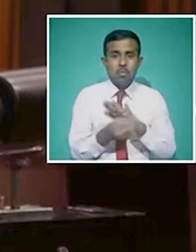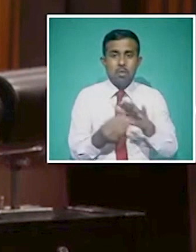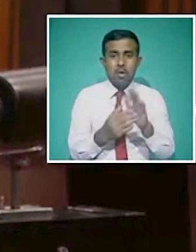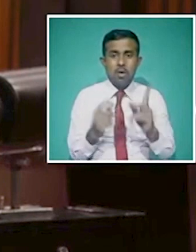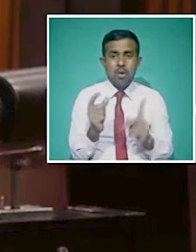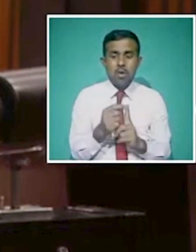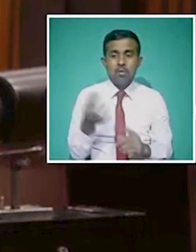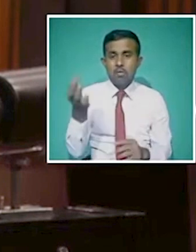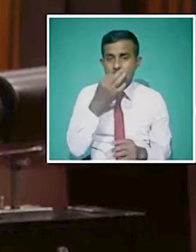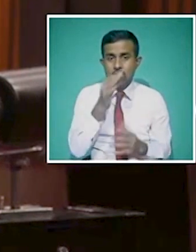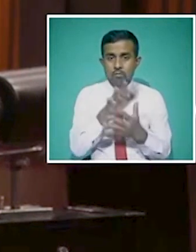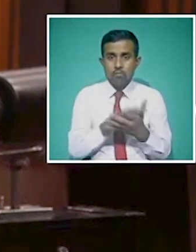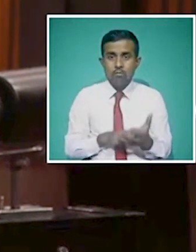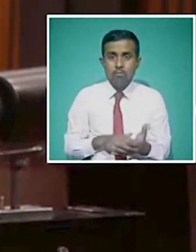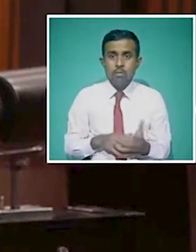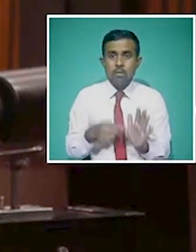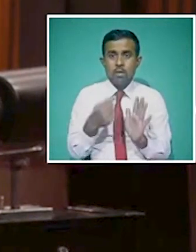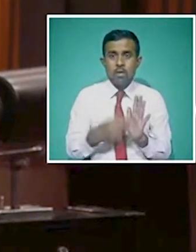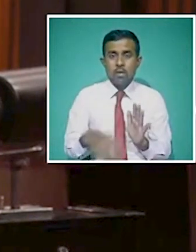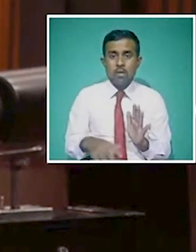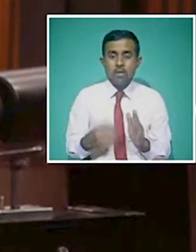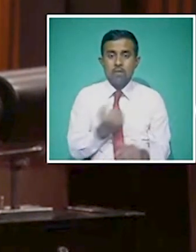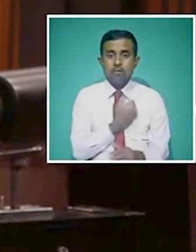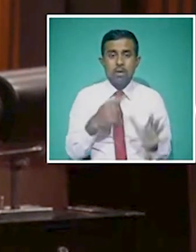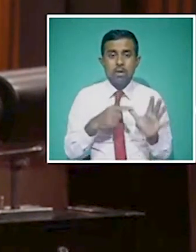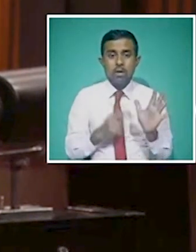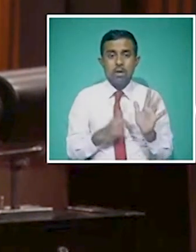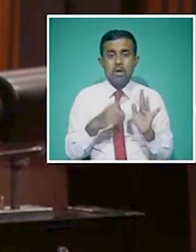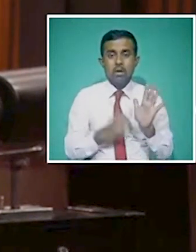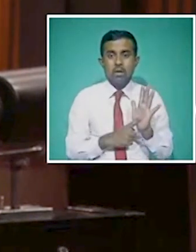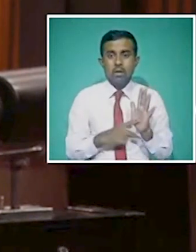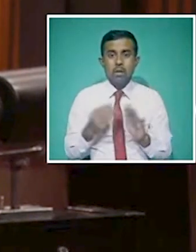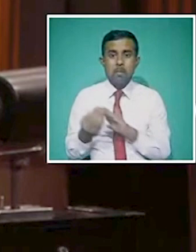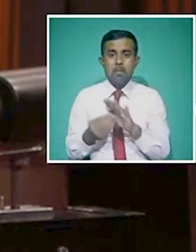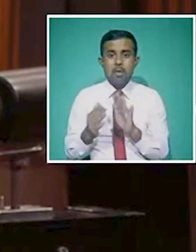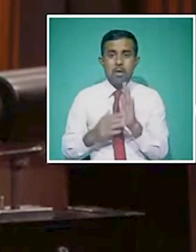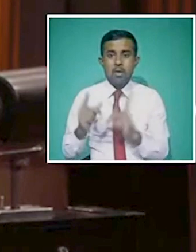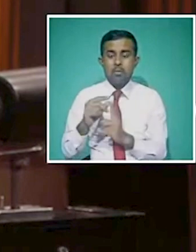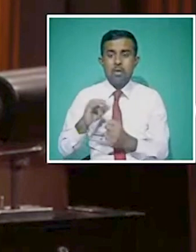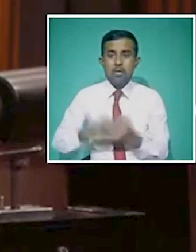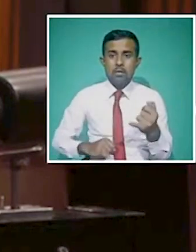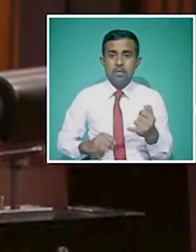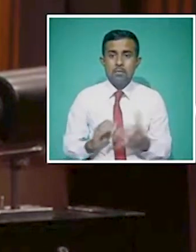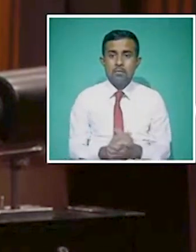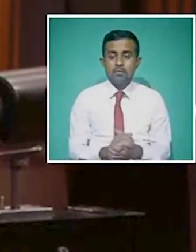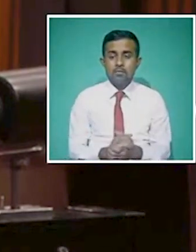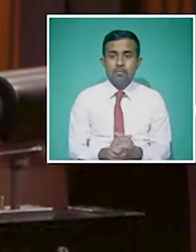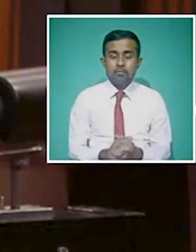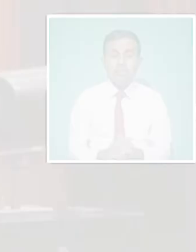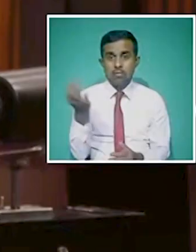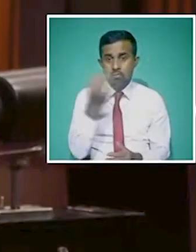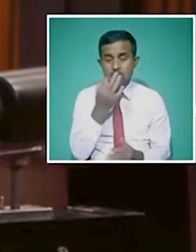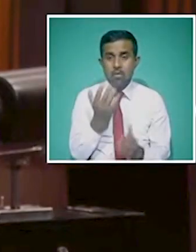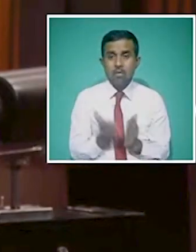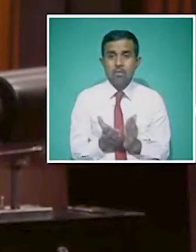තියෙන මේ චෝදනා පත්‍රකින්. මේක අස්සම් කළ තියෙන වෛද්‍ය අනිල් ජයසිංහ ලේකම් පරිසර අමාත්‍යංශය. දැන් මේකේ තියෙන සුවිශේෂීම කාරණාව